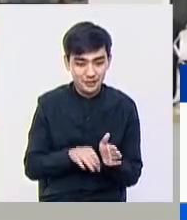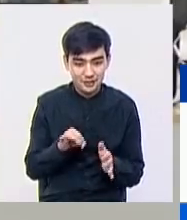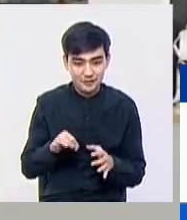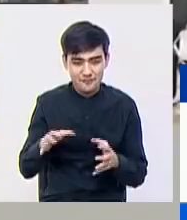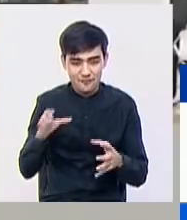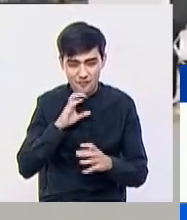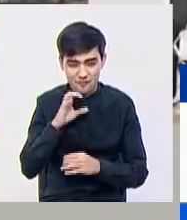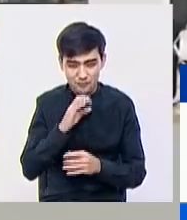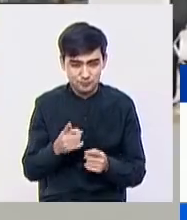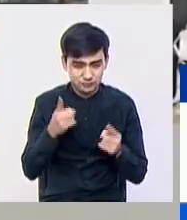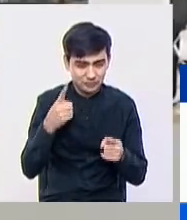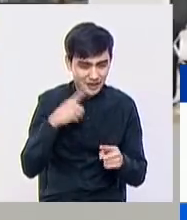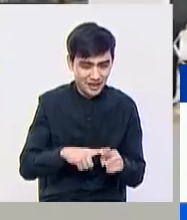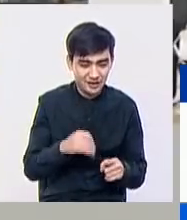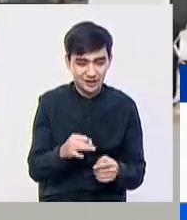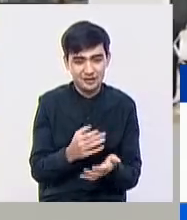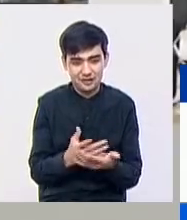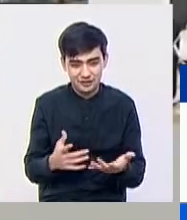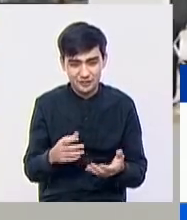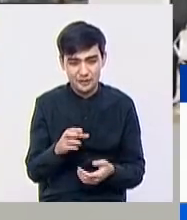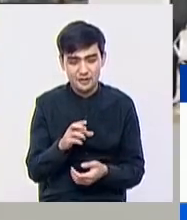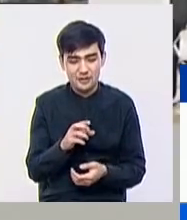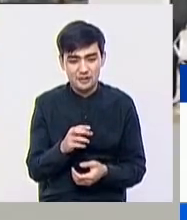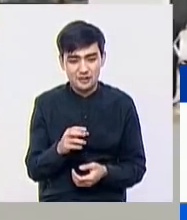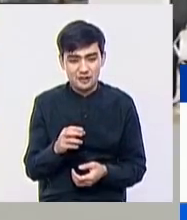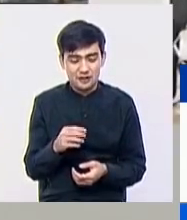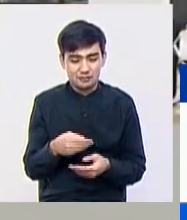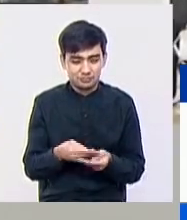все подряд. И крупную технику, и мелкобытовую,